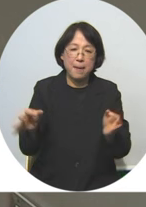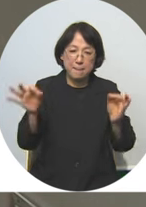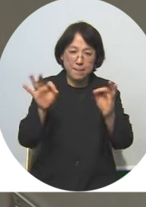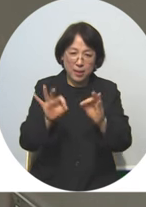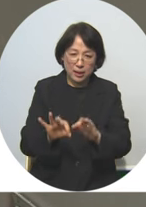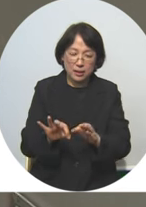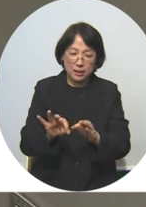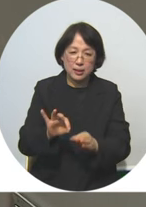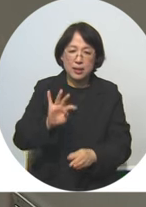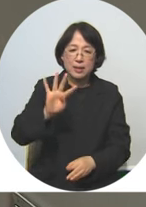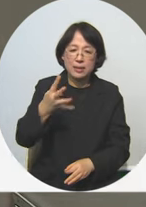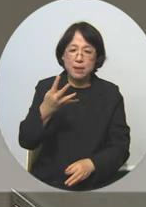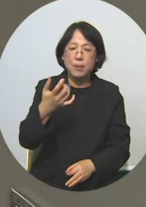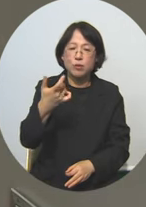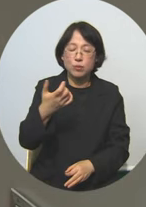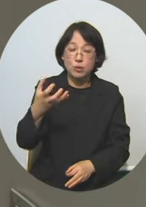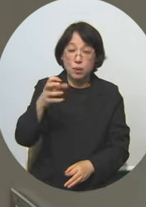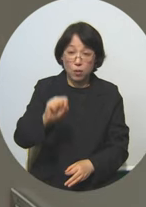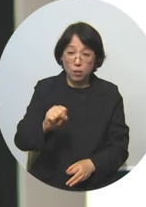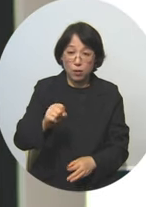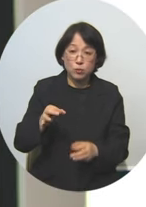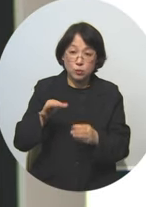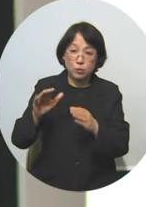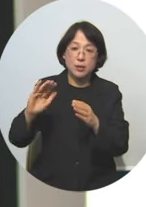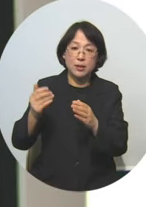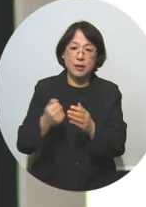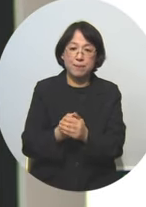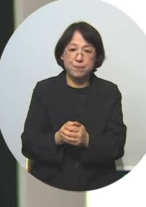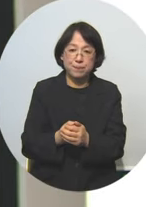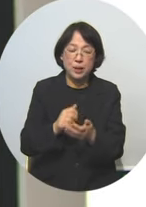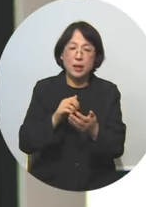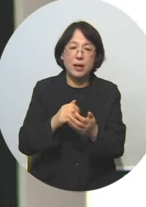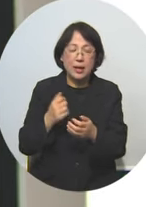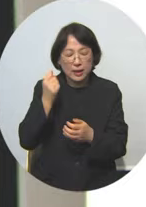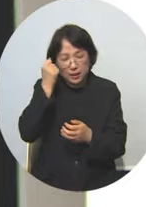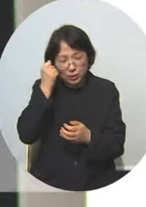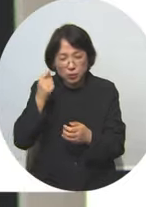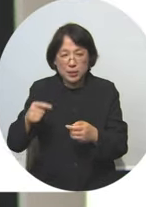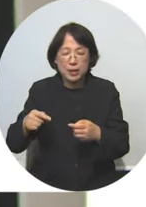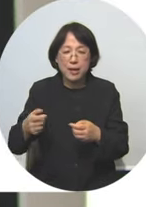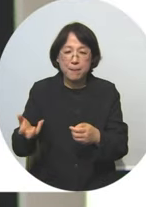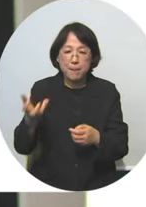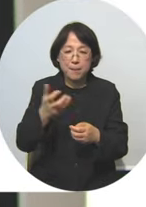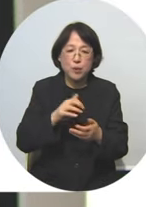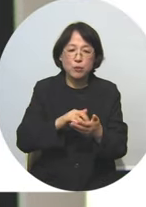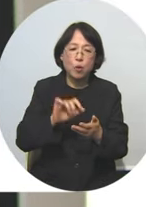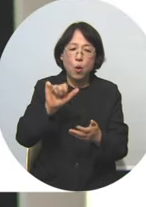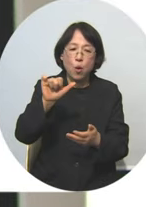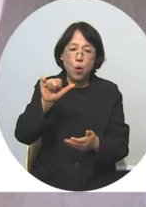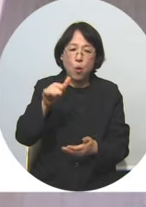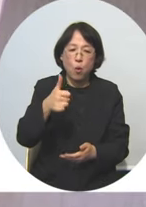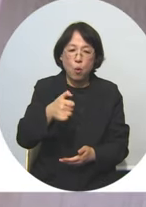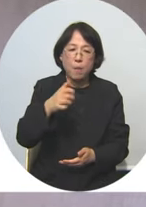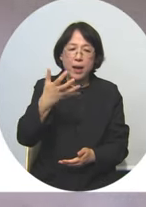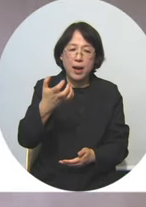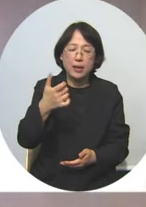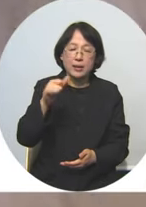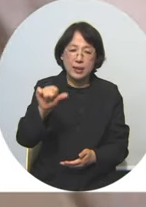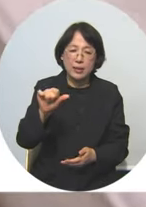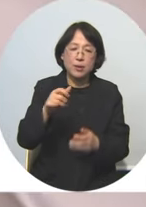기부금 460억이 투입됩니다. 기숙사 수용 인원은 595명으로 결정됐습니다.